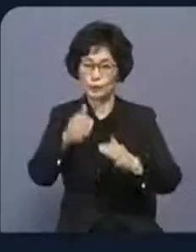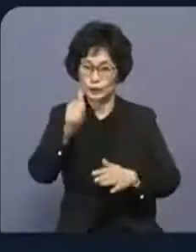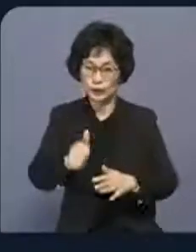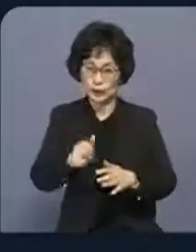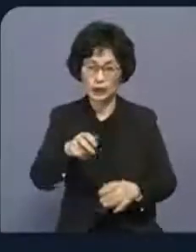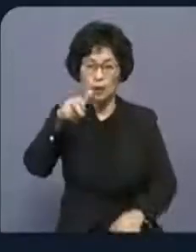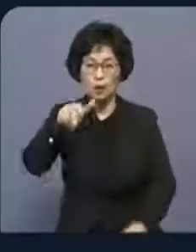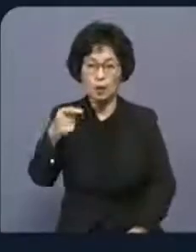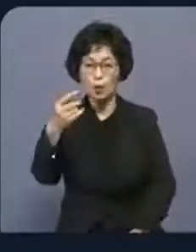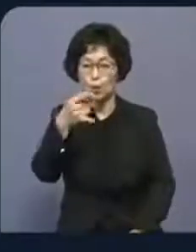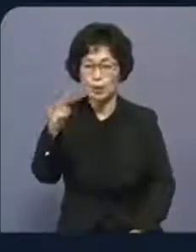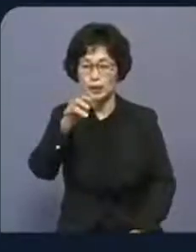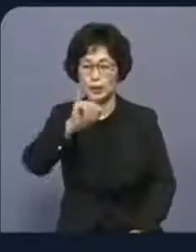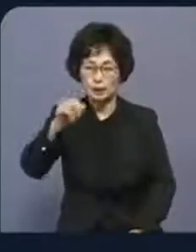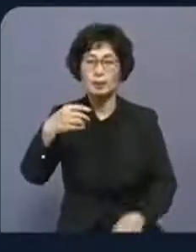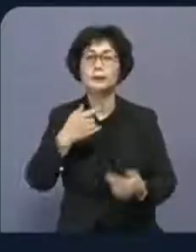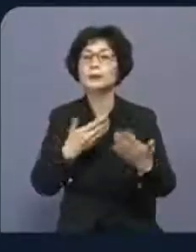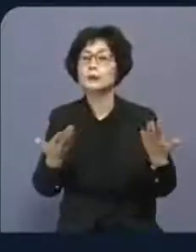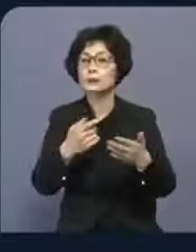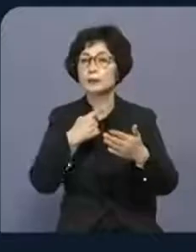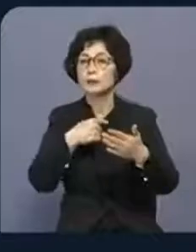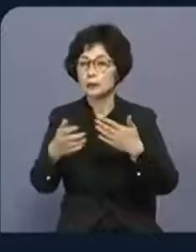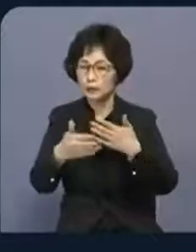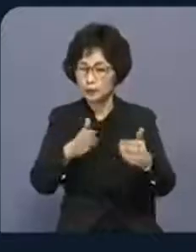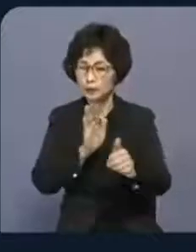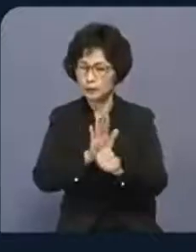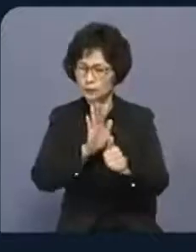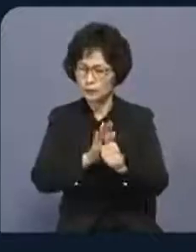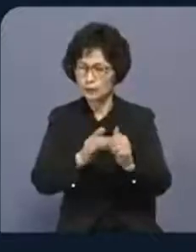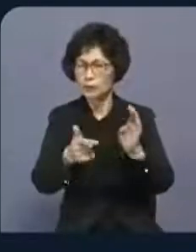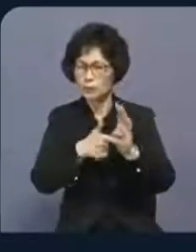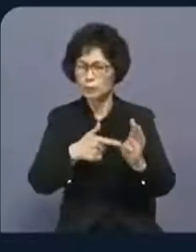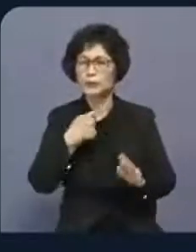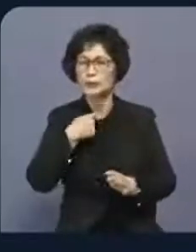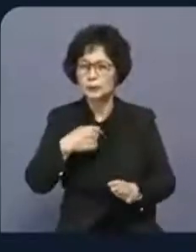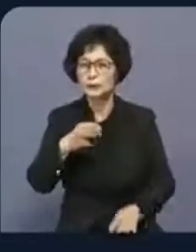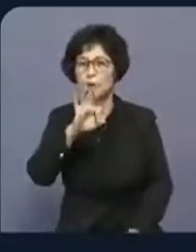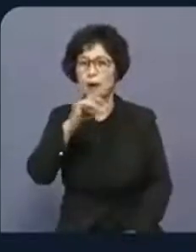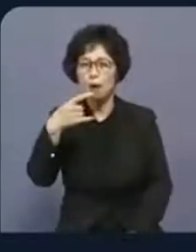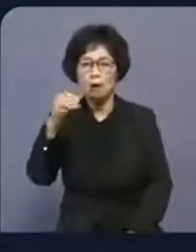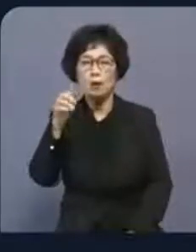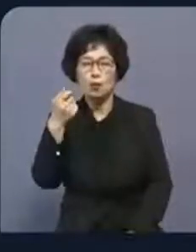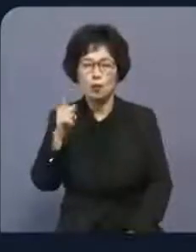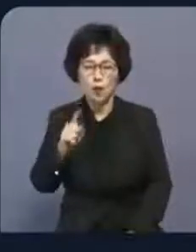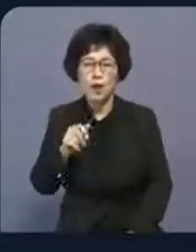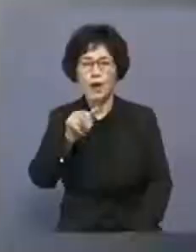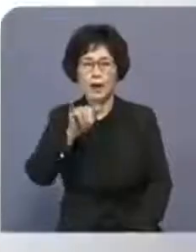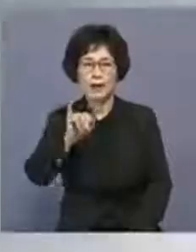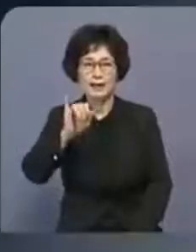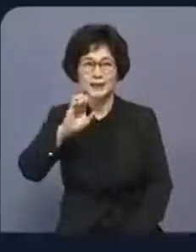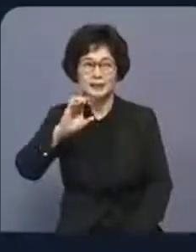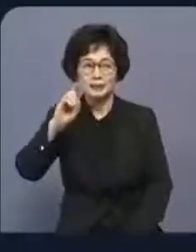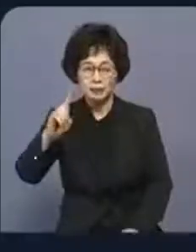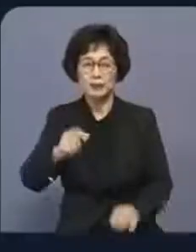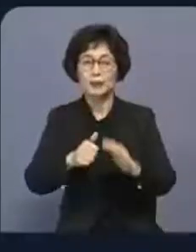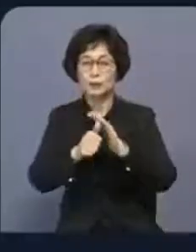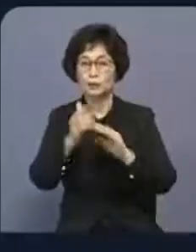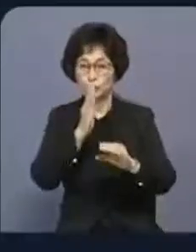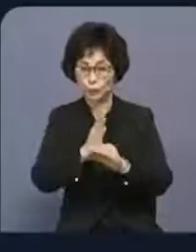코레일 기획조정실장과 경영지원본부장을 거쳐 의왕 ICD 대표를 맡고 있습니다.